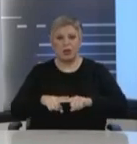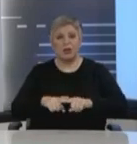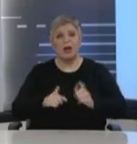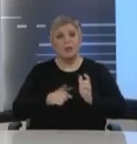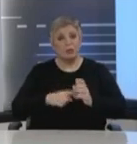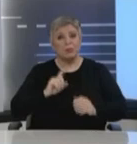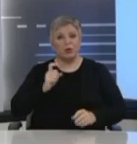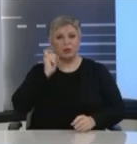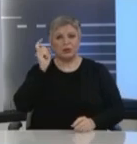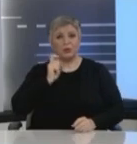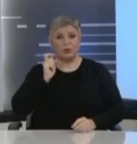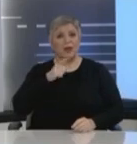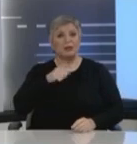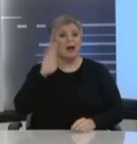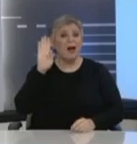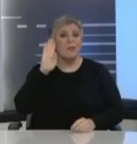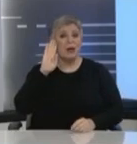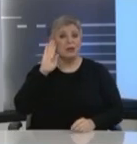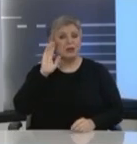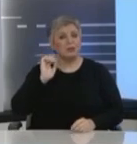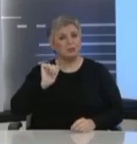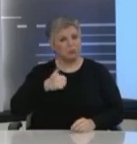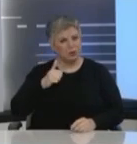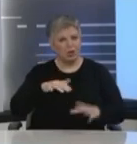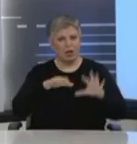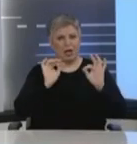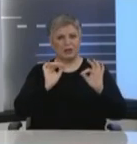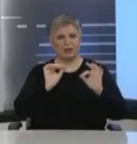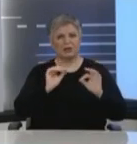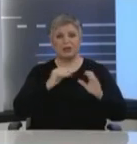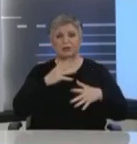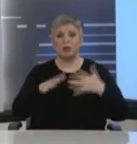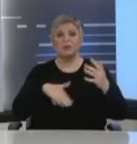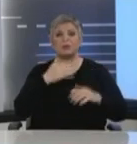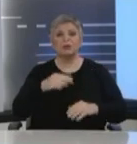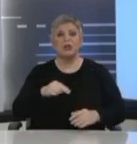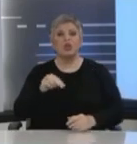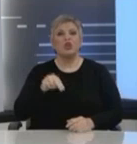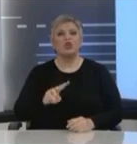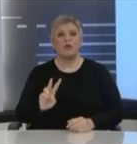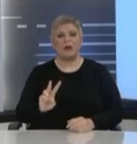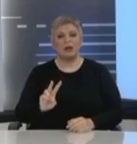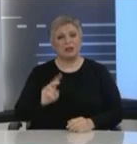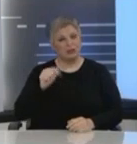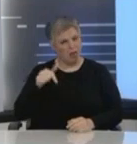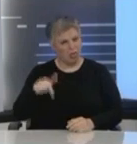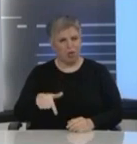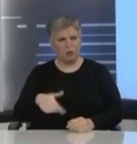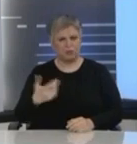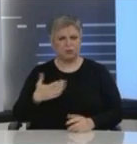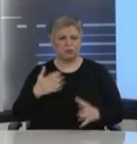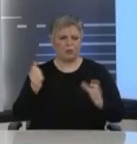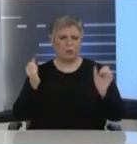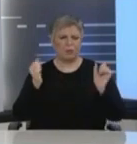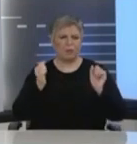και άρχισε από τις Αμερικανικές αρχές. Το σκάνδαλο Νοβάρτης έχει όντως πληρωθεί πολύ ακριβά από την Ελλάδα,